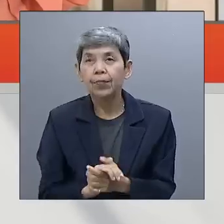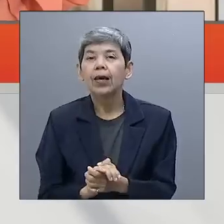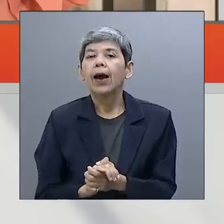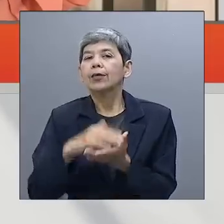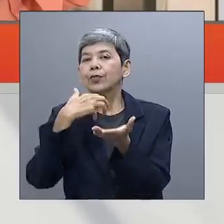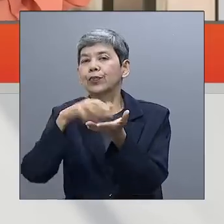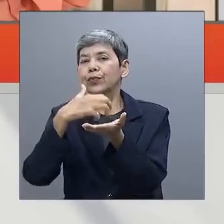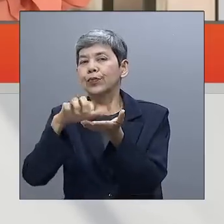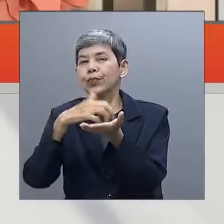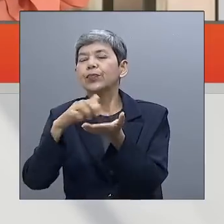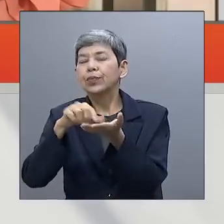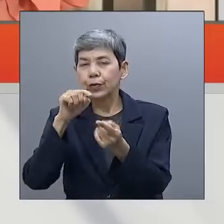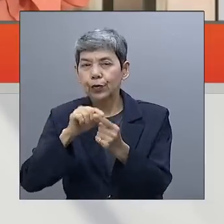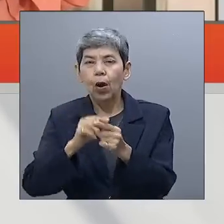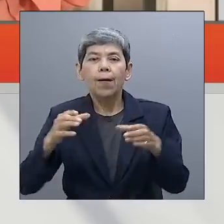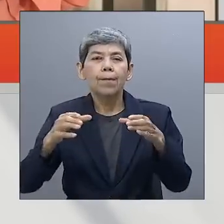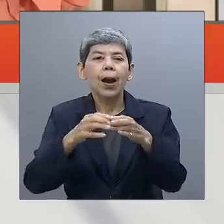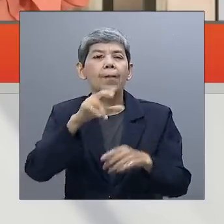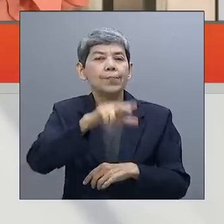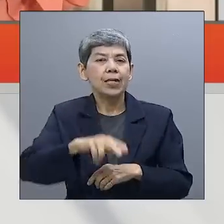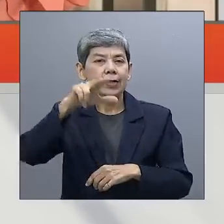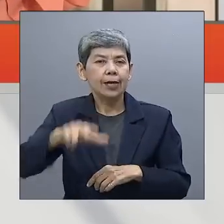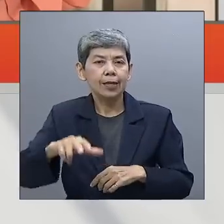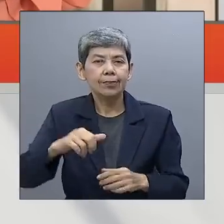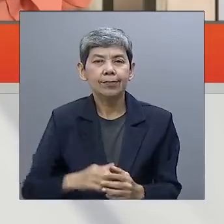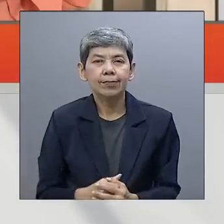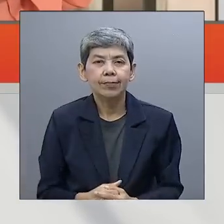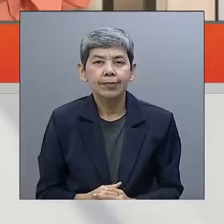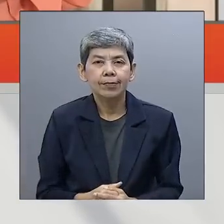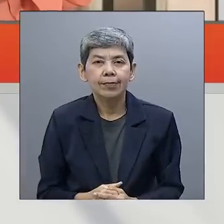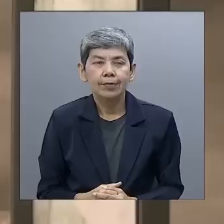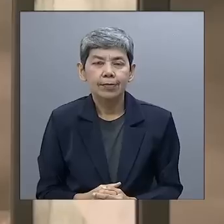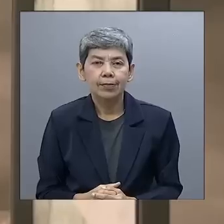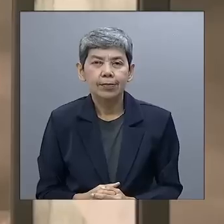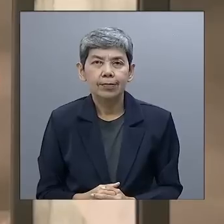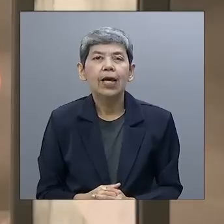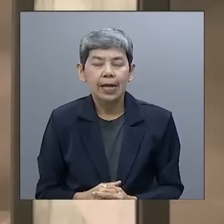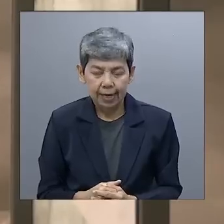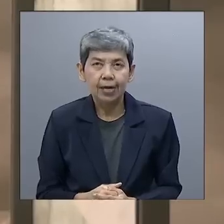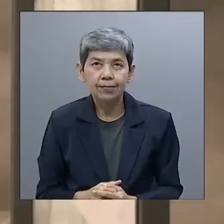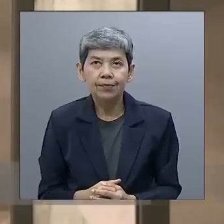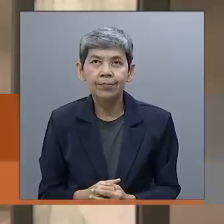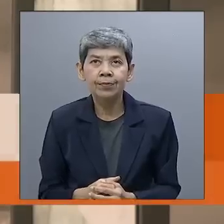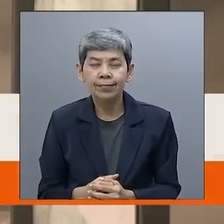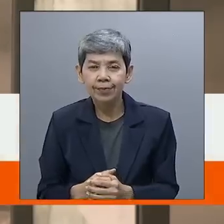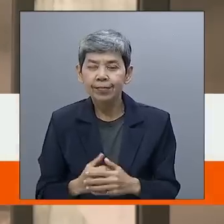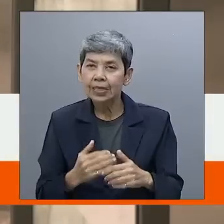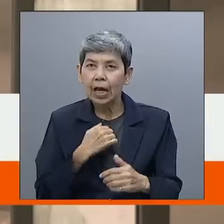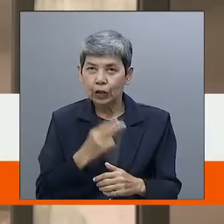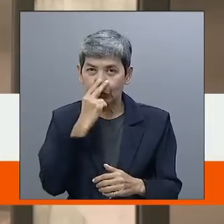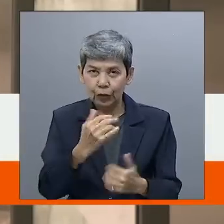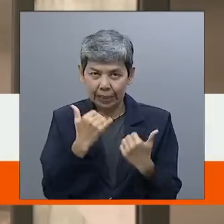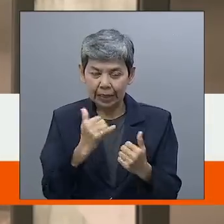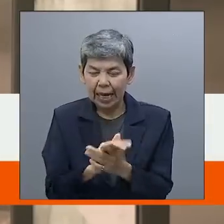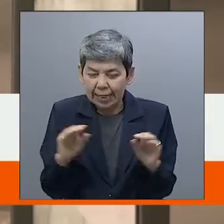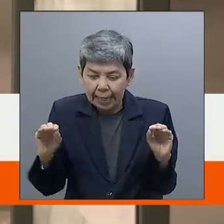ไหว้ครูรายงานสดจากพรรคเพื่อไทยค่ะ ค่ะคุณสวรักษ์คะต้องบอกว่าเหลือเวลากว่